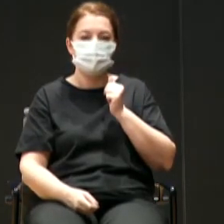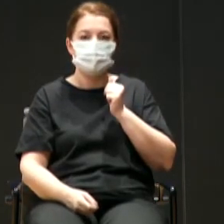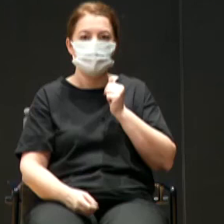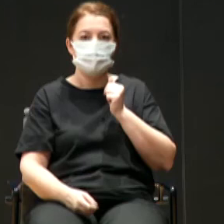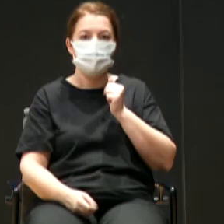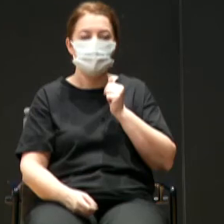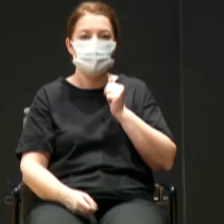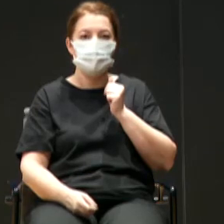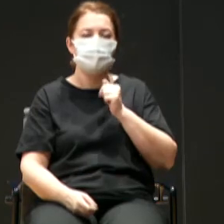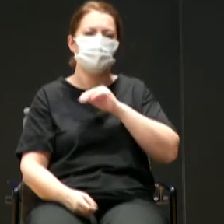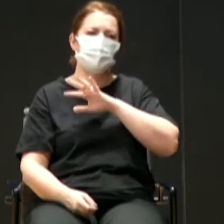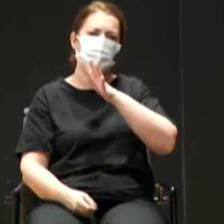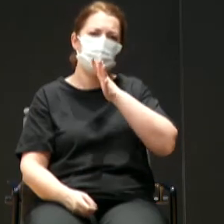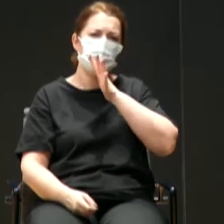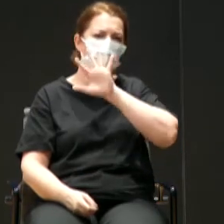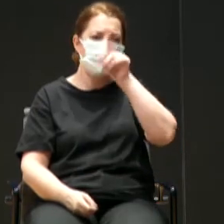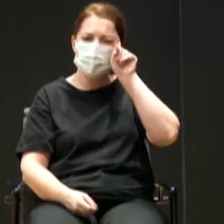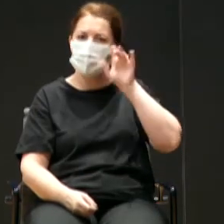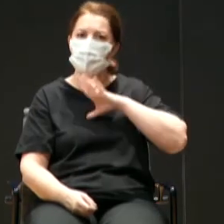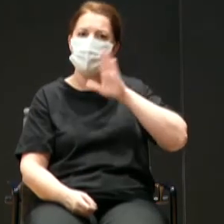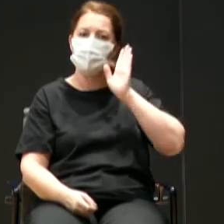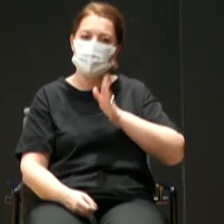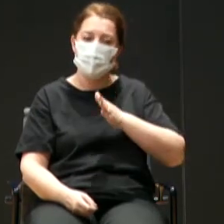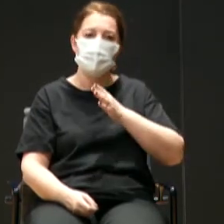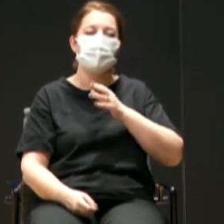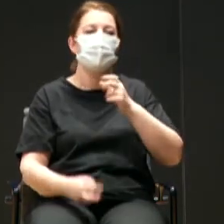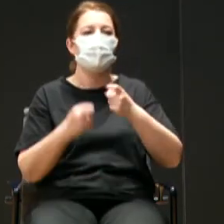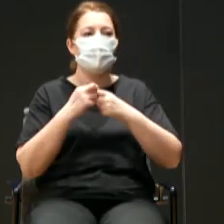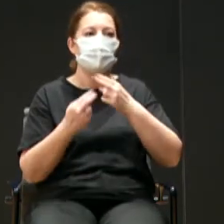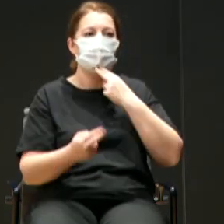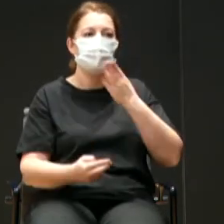uyarıya ihtiyacınız olmadığını biliyorum. Bazı arkadaşlarımız hariç. Rukiye Hanım buyurun.